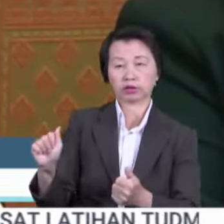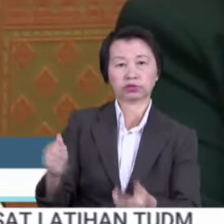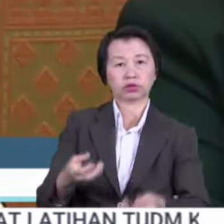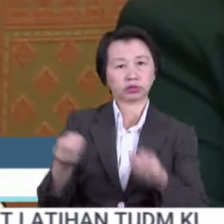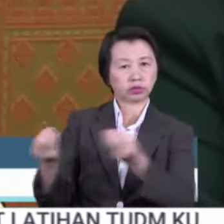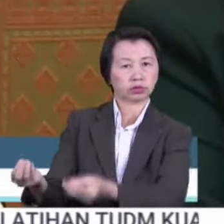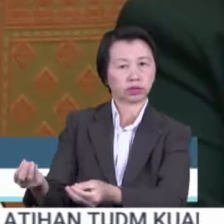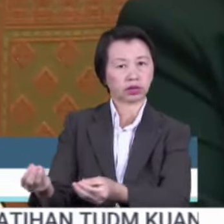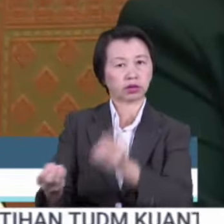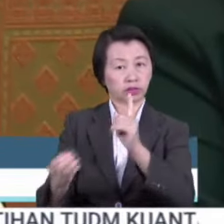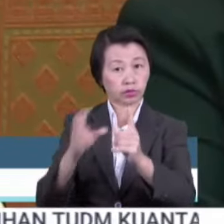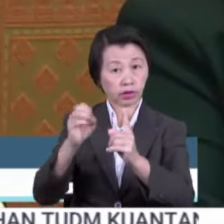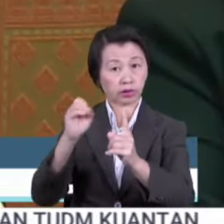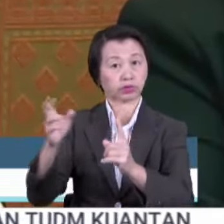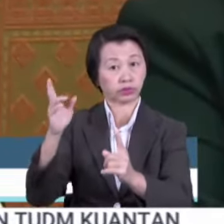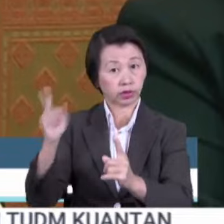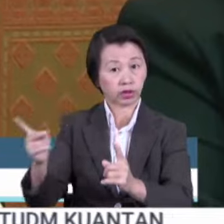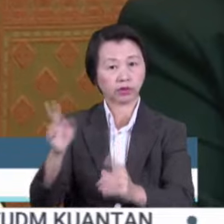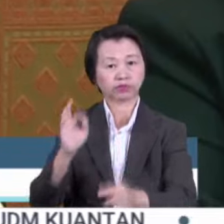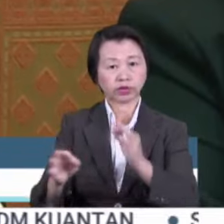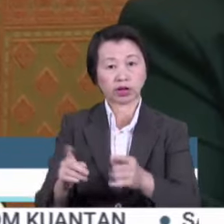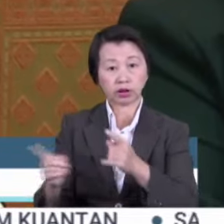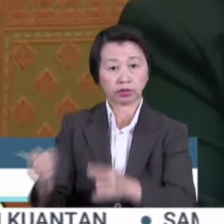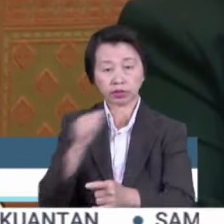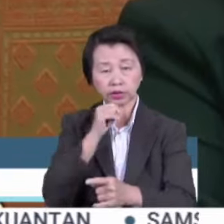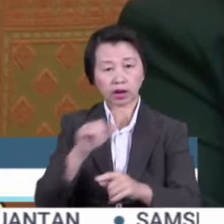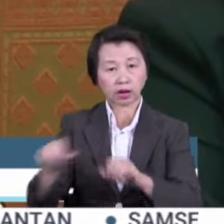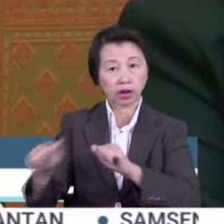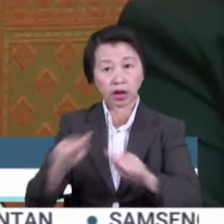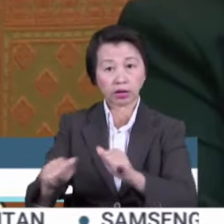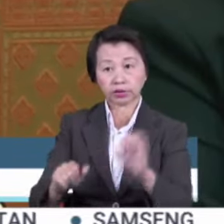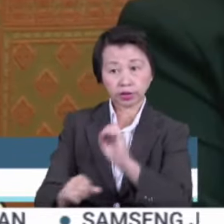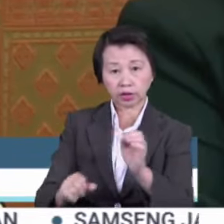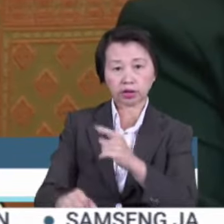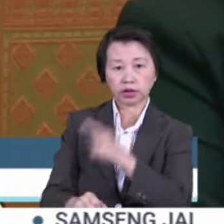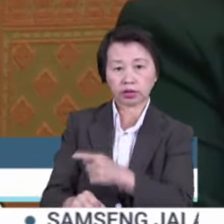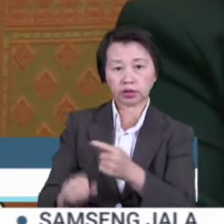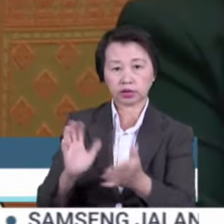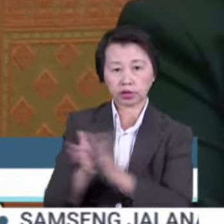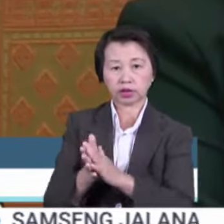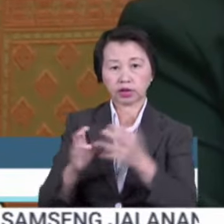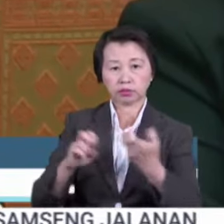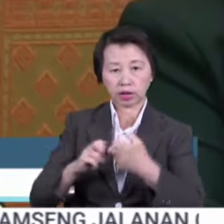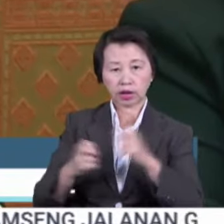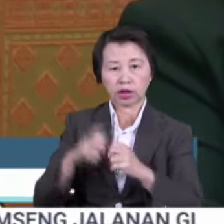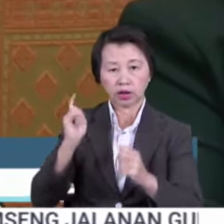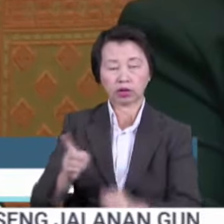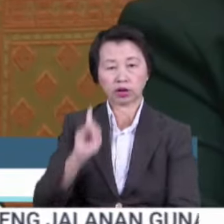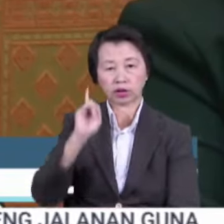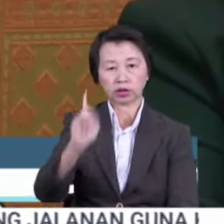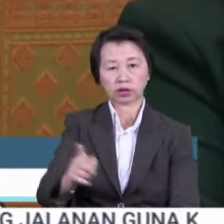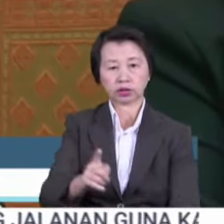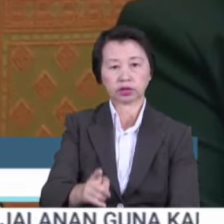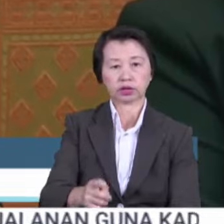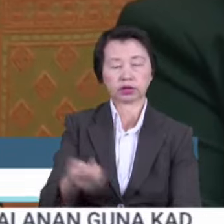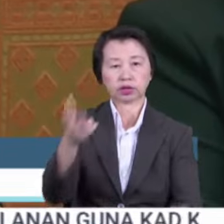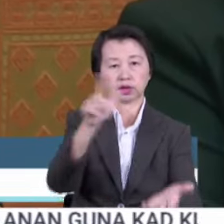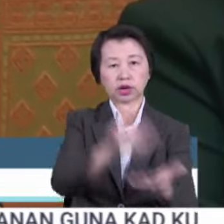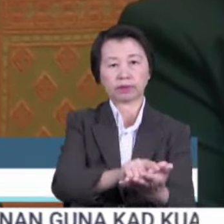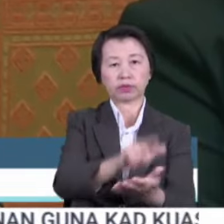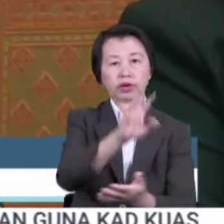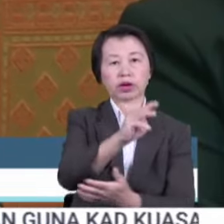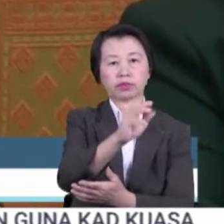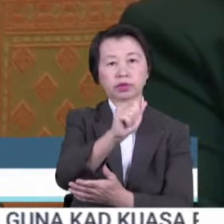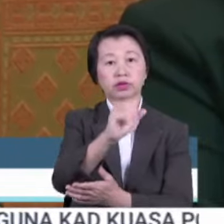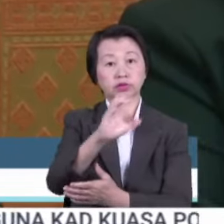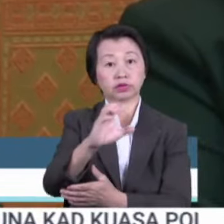100.000 Tetapi kalau mereka tak buat activity ini yang akan jadi masalah orang akan pergi itu sebab